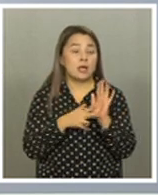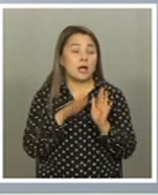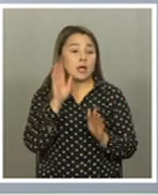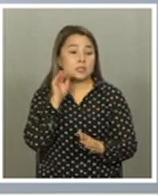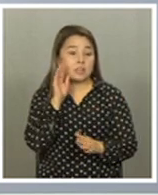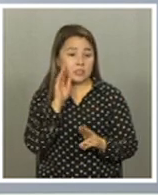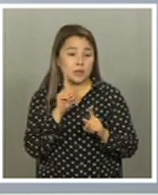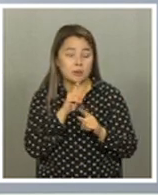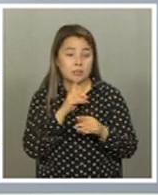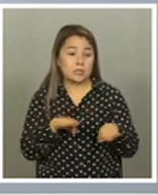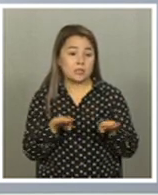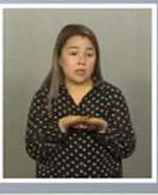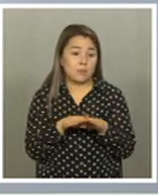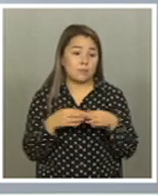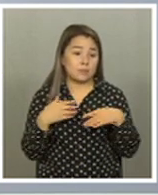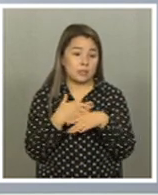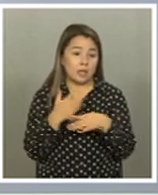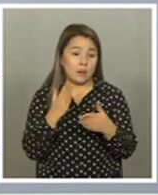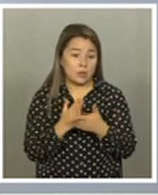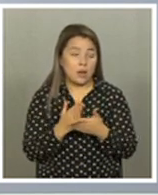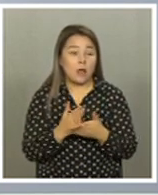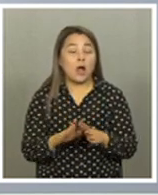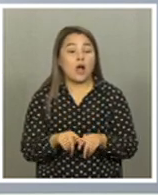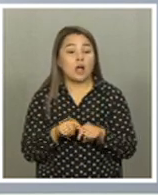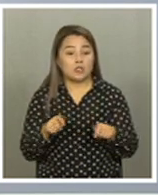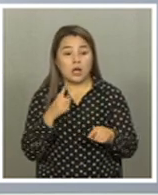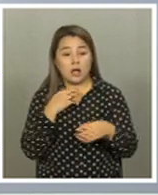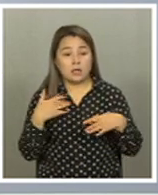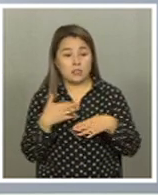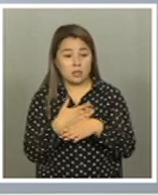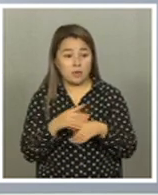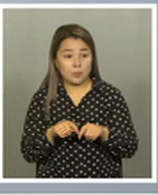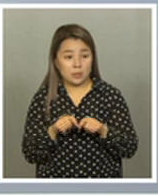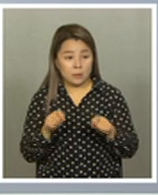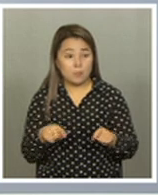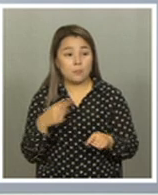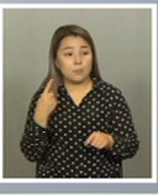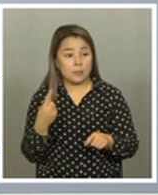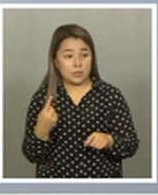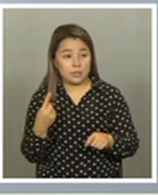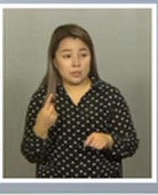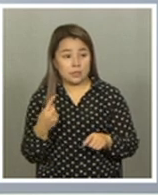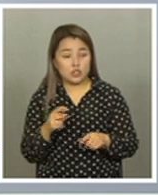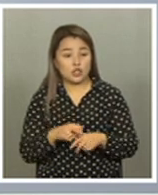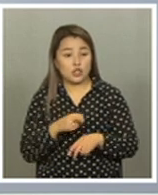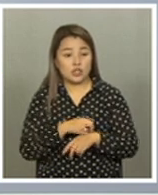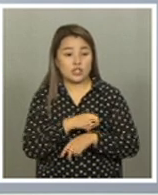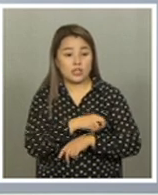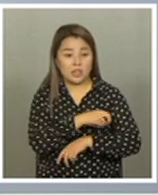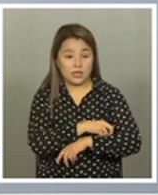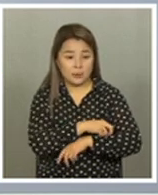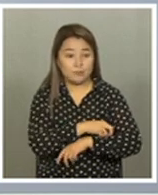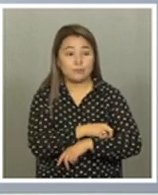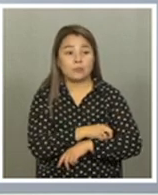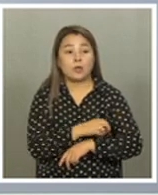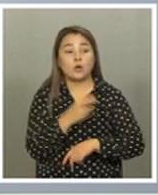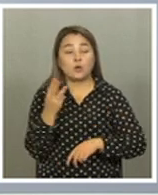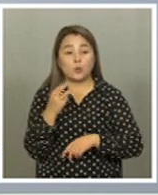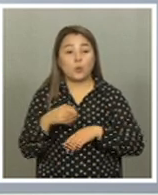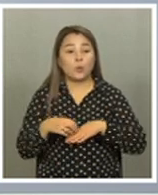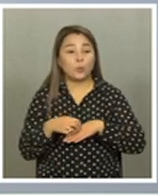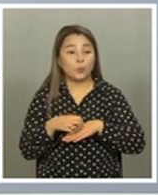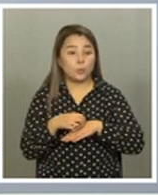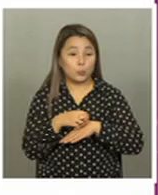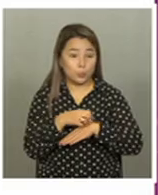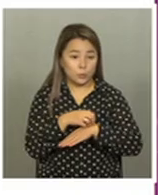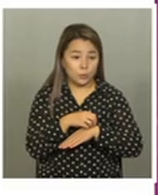итті жатқызамыз. Ал ашық қан айналым жүйесіне 1, яғни шегіртке, 3-ші ұлу,